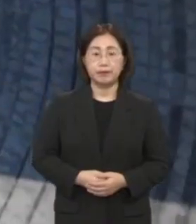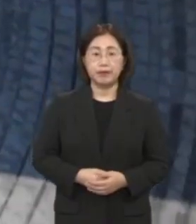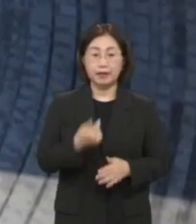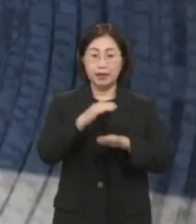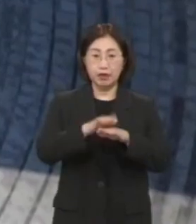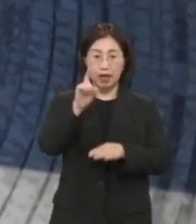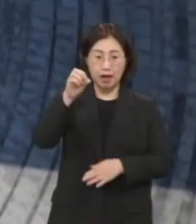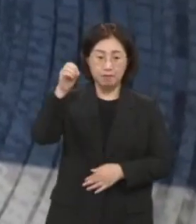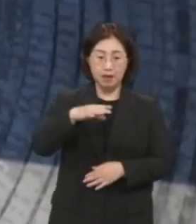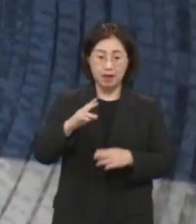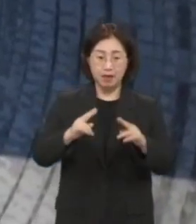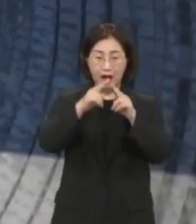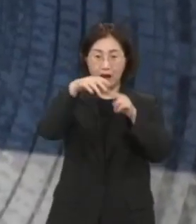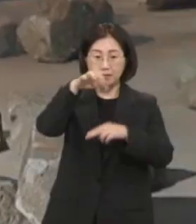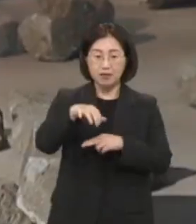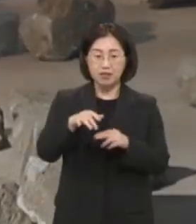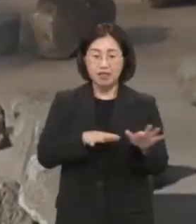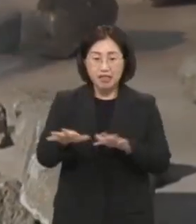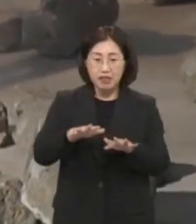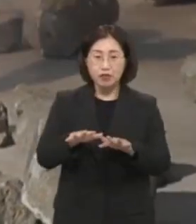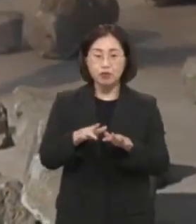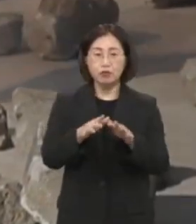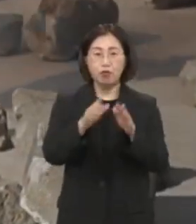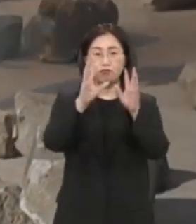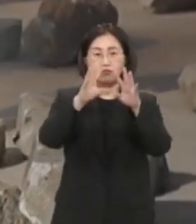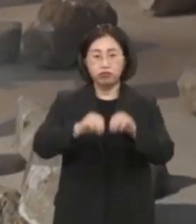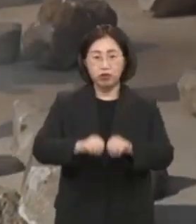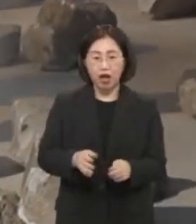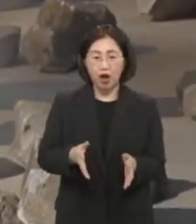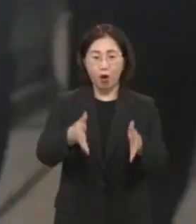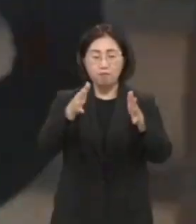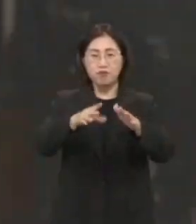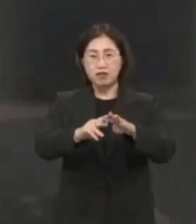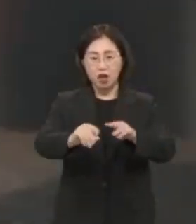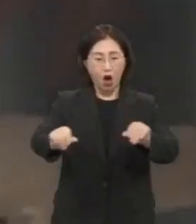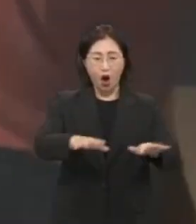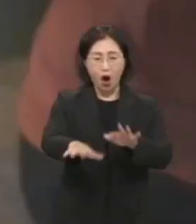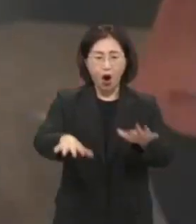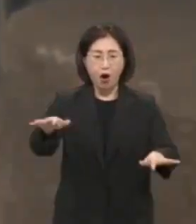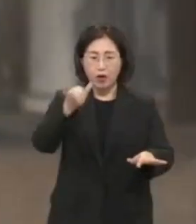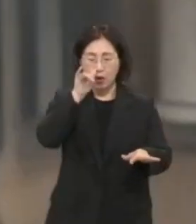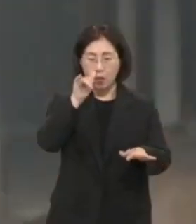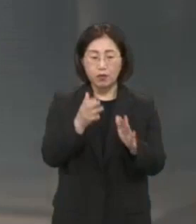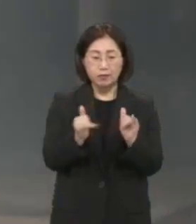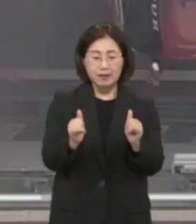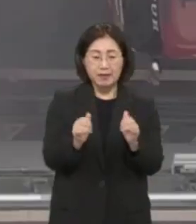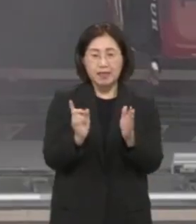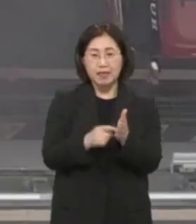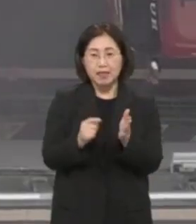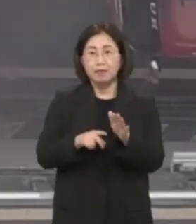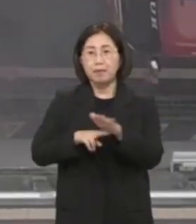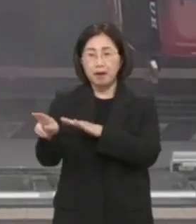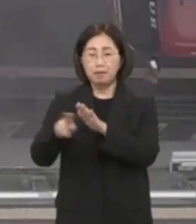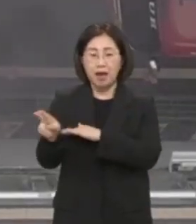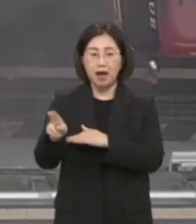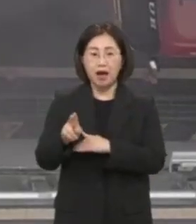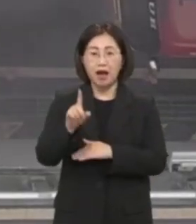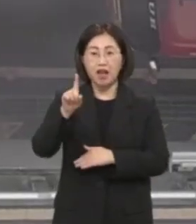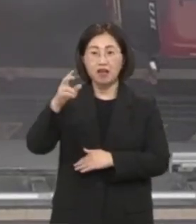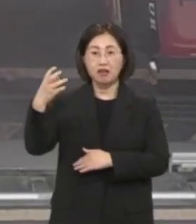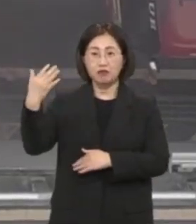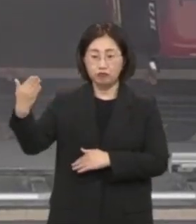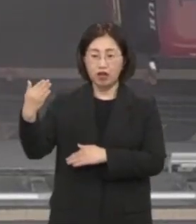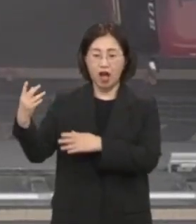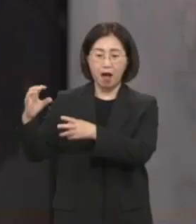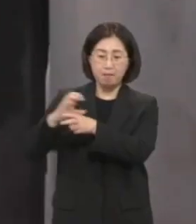대전 한빛탑 앞은 지진으로 붕괴된 건물 잔해가 가득하고 시민들이 신속히 대피합니다. 출동한 구조대원들은